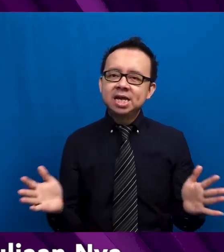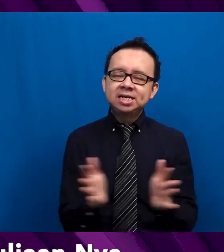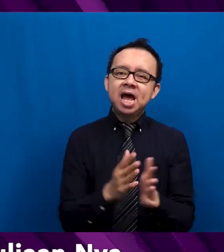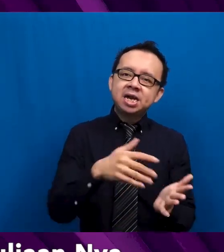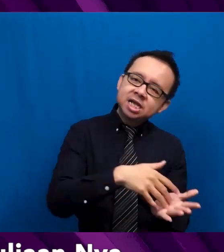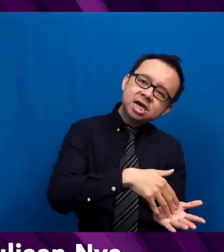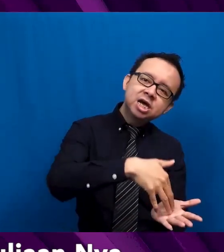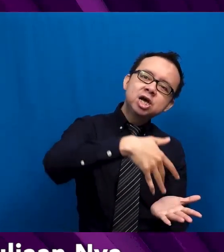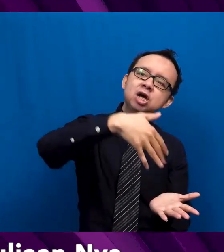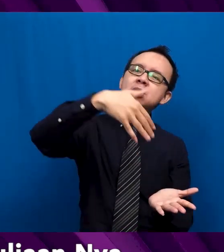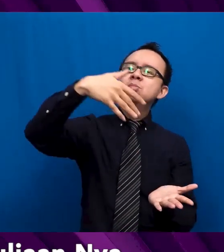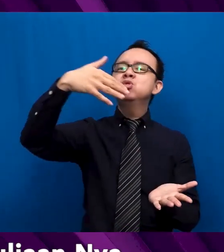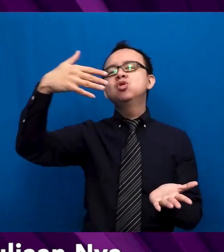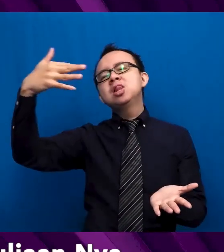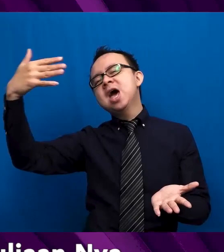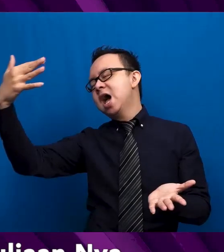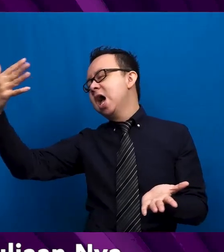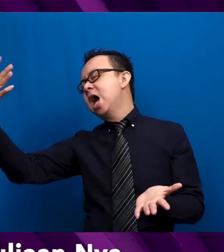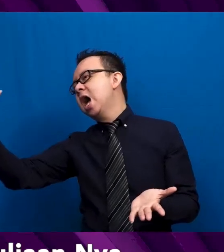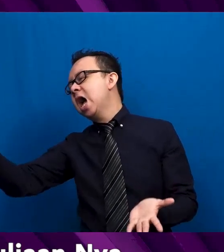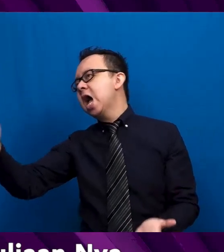kekayaan dan